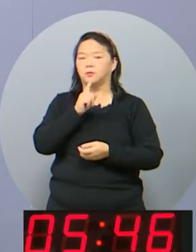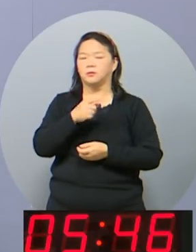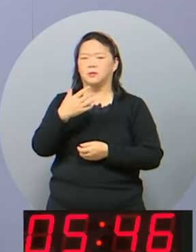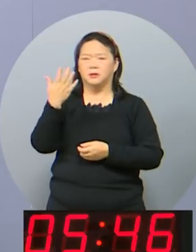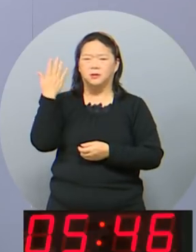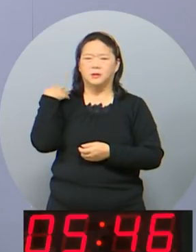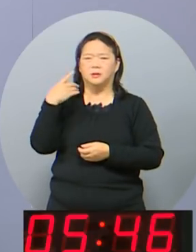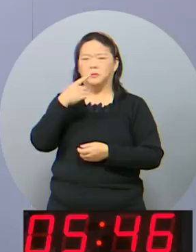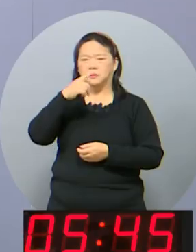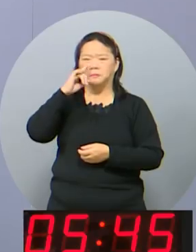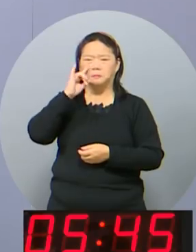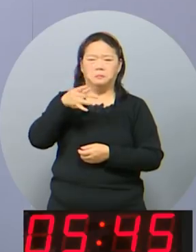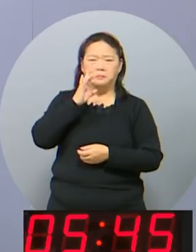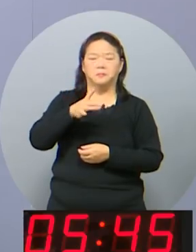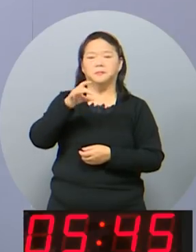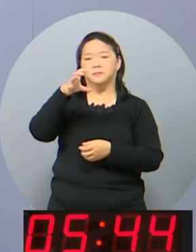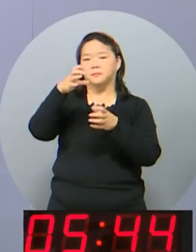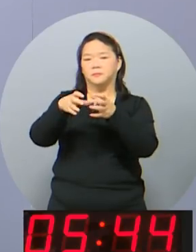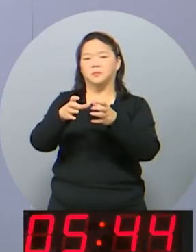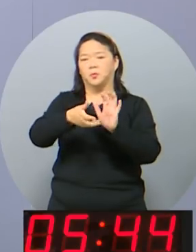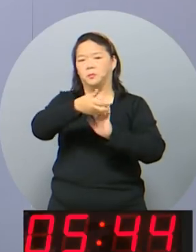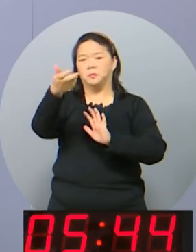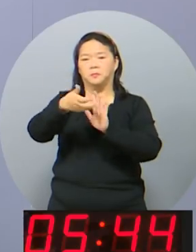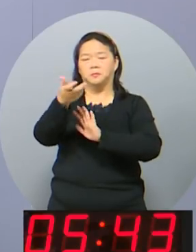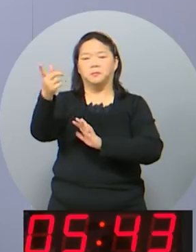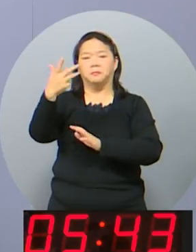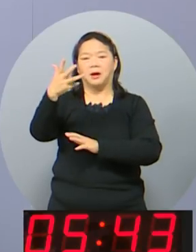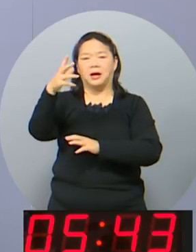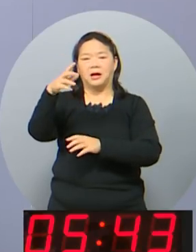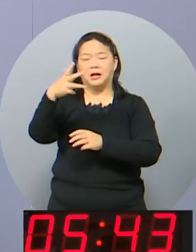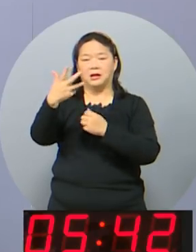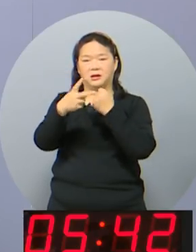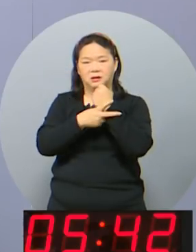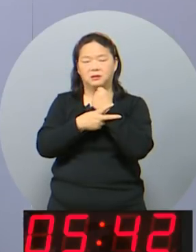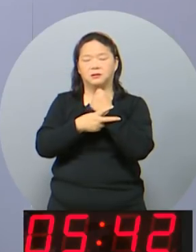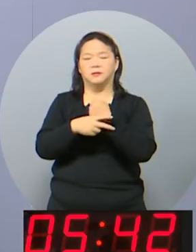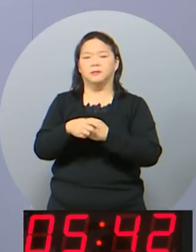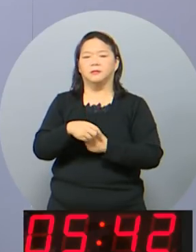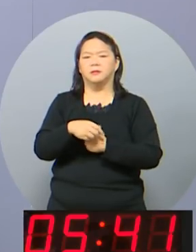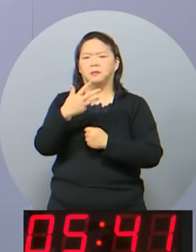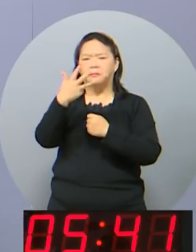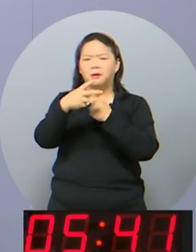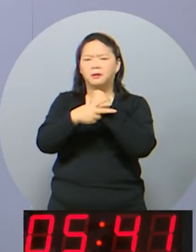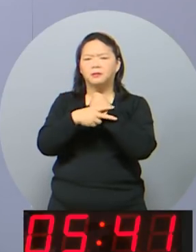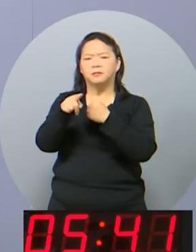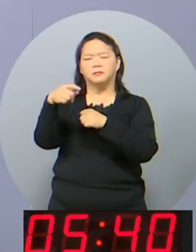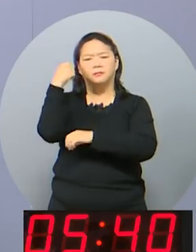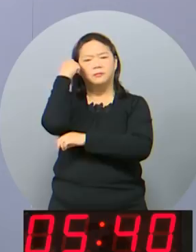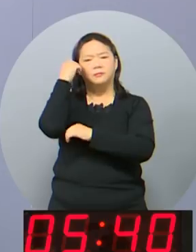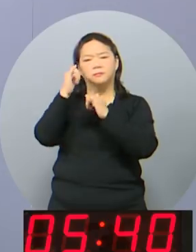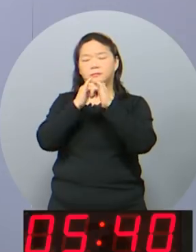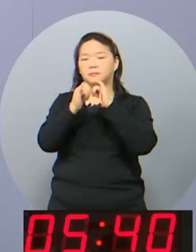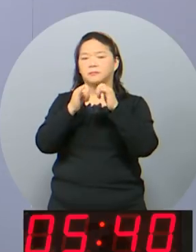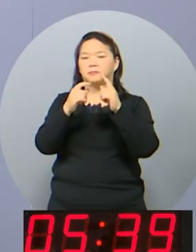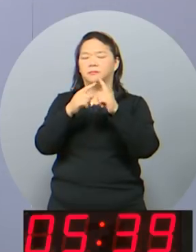险恶设施都要移到八里来，那也让我们八里当地的居民呢